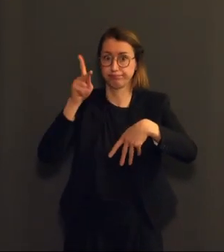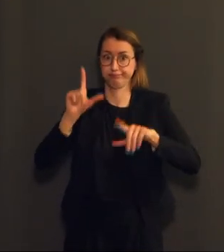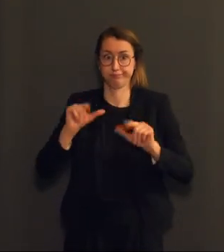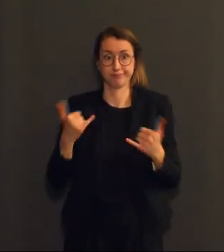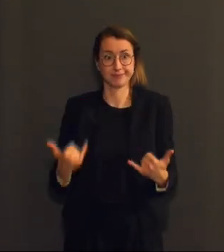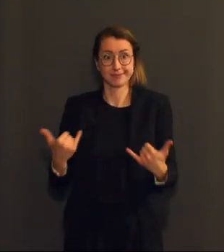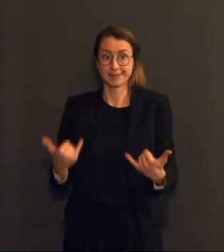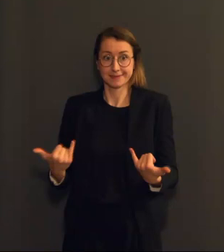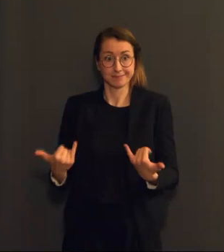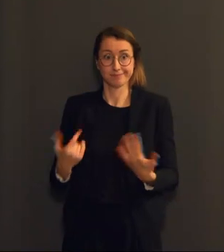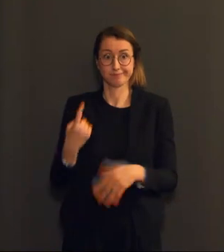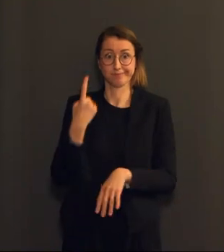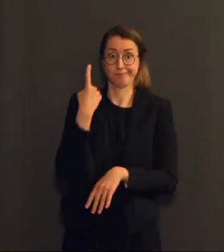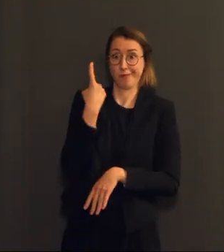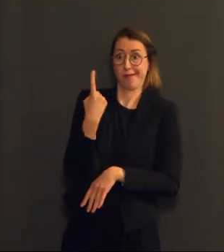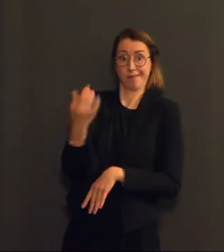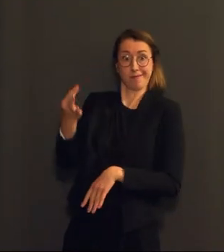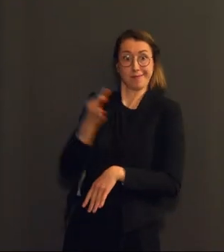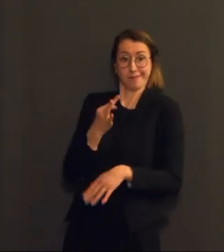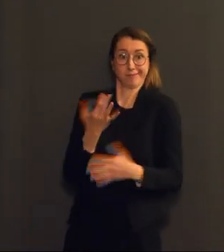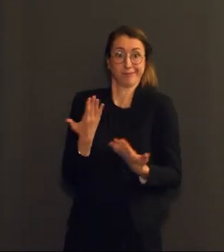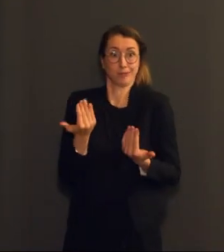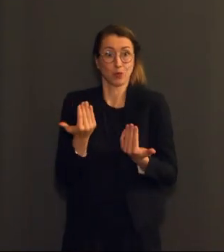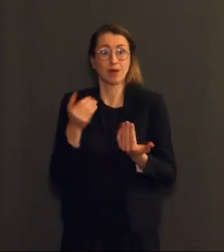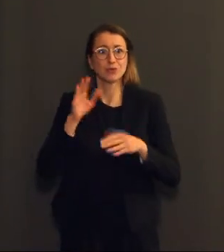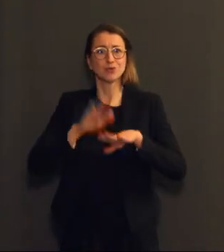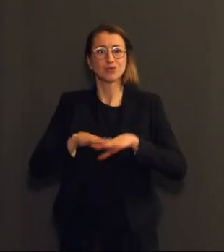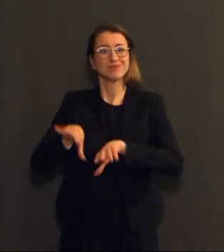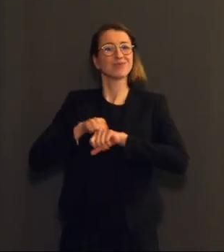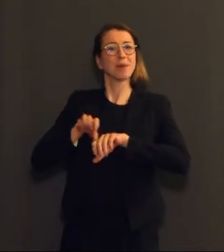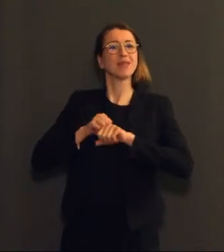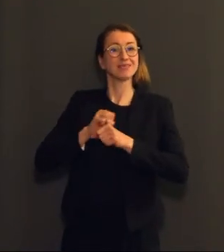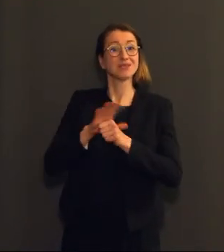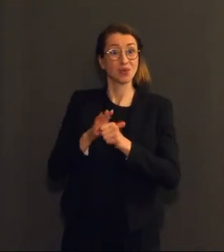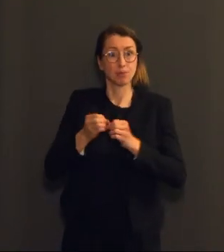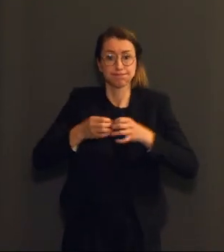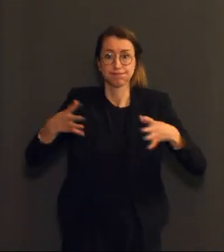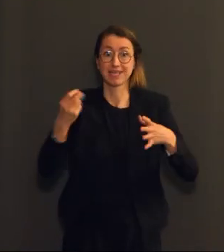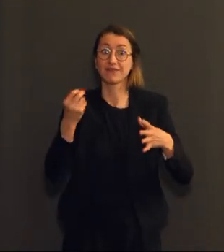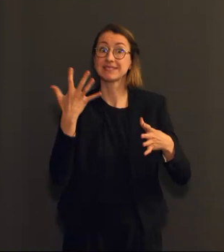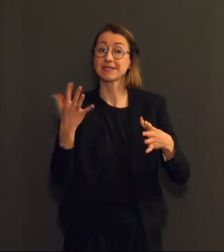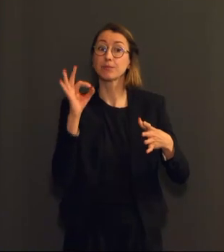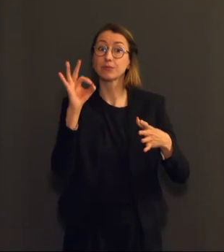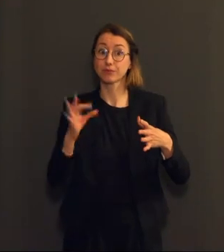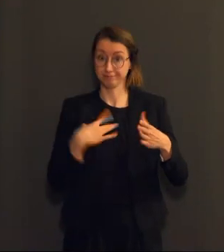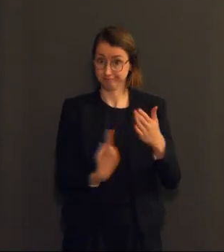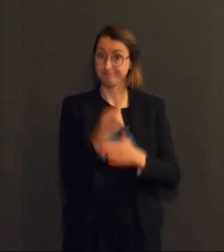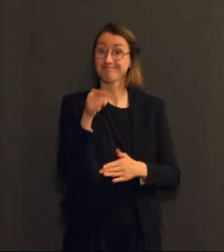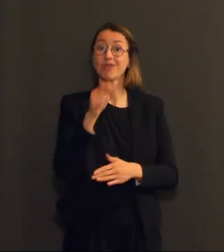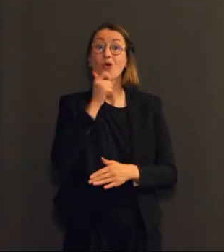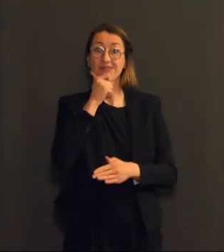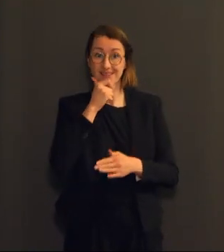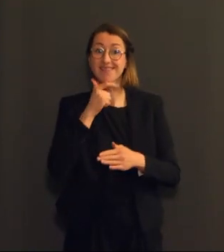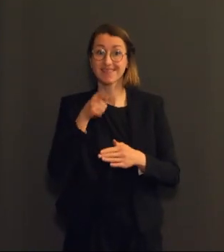occupe maintenant au moins 85% des nouvelles contaminations. Au niveau belge,